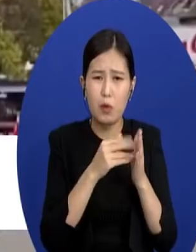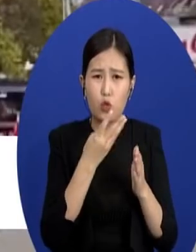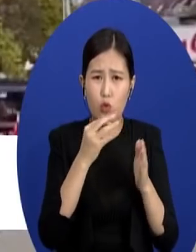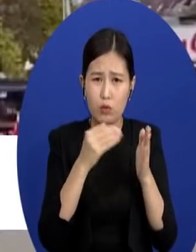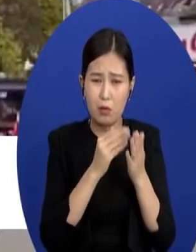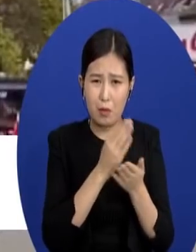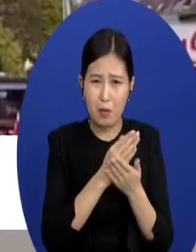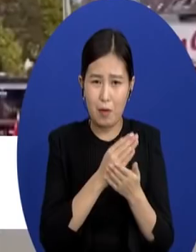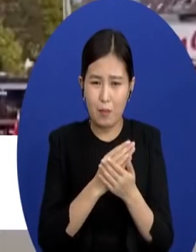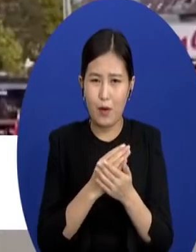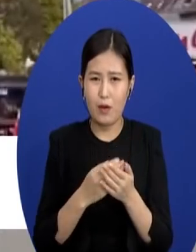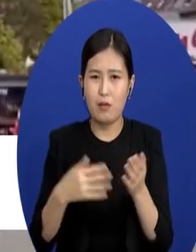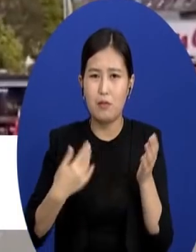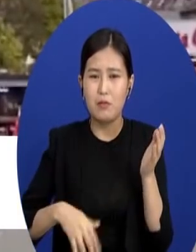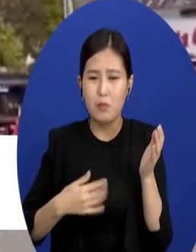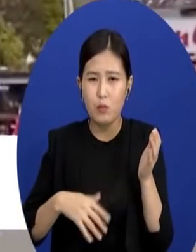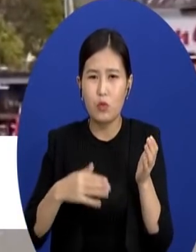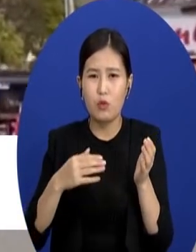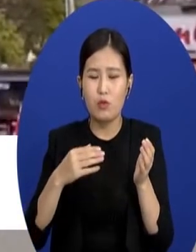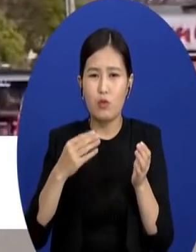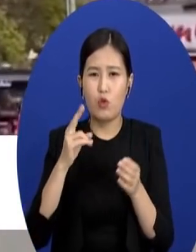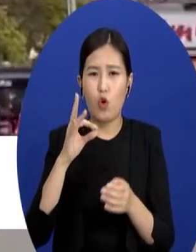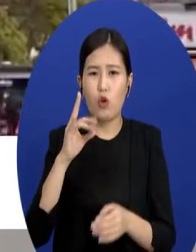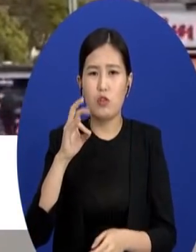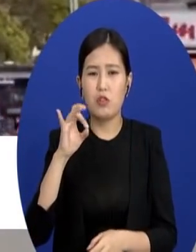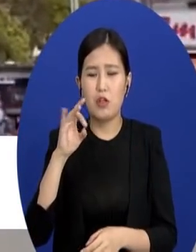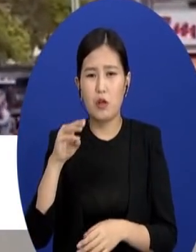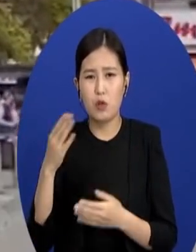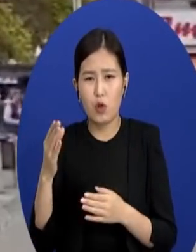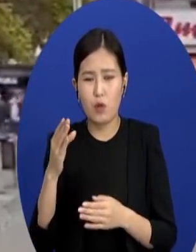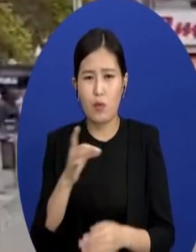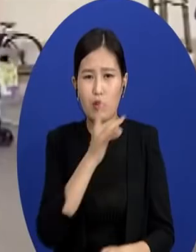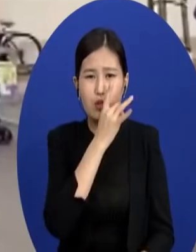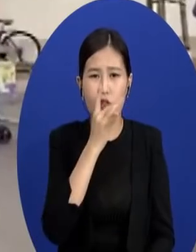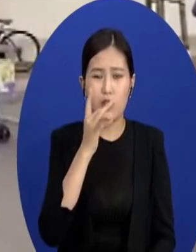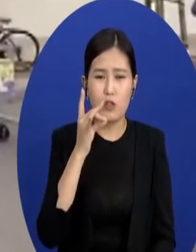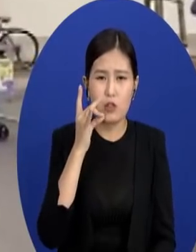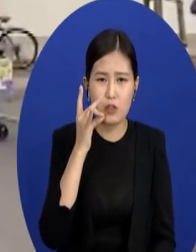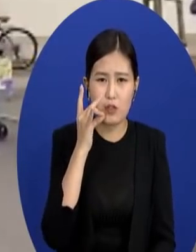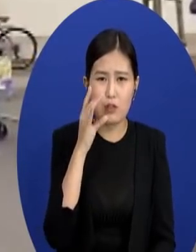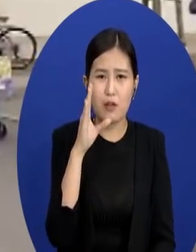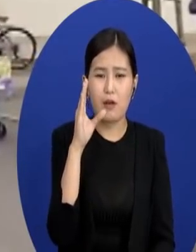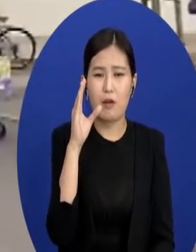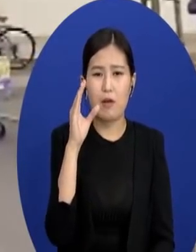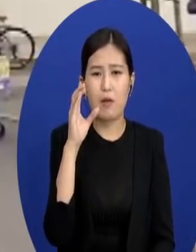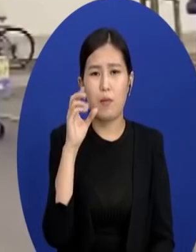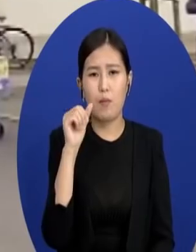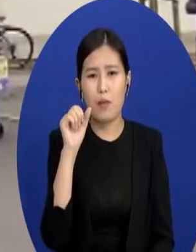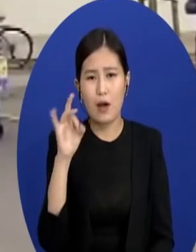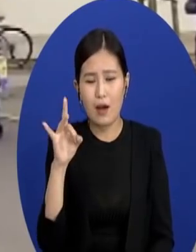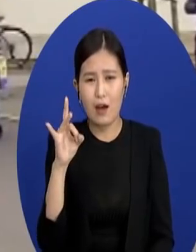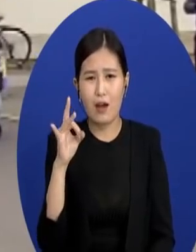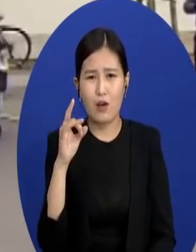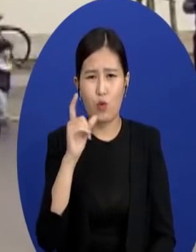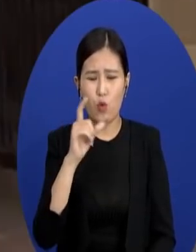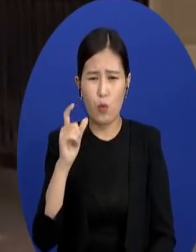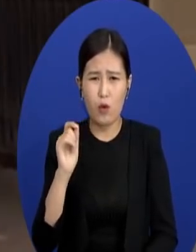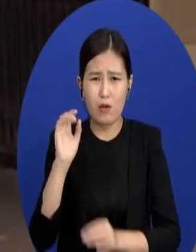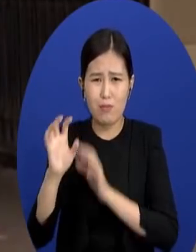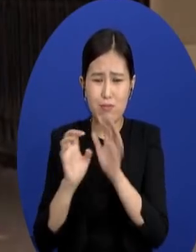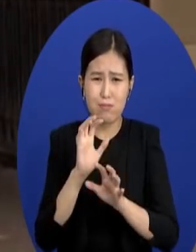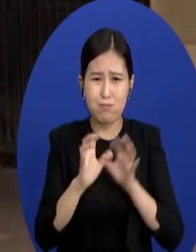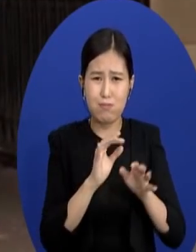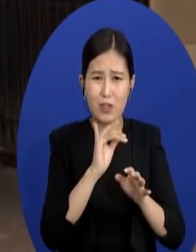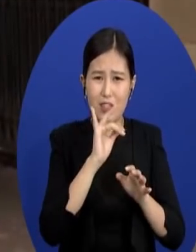манчестерууд за тэгээд одоо ресторан, бар тийм ээ олноор ингээд цугладаг ийм одоо